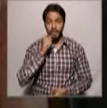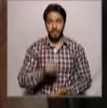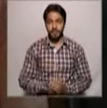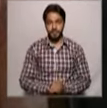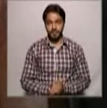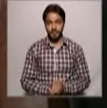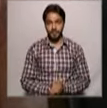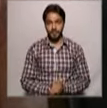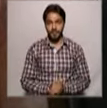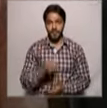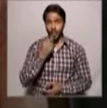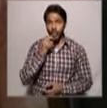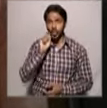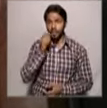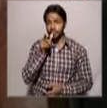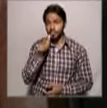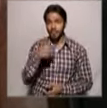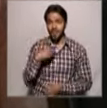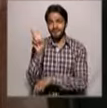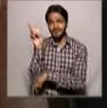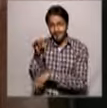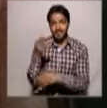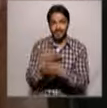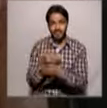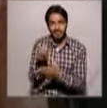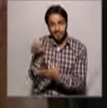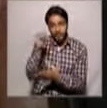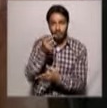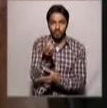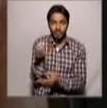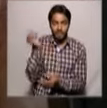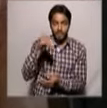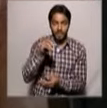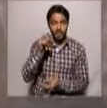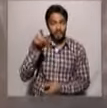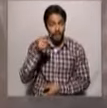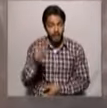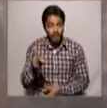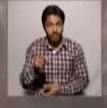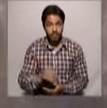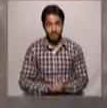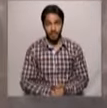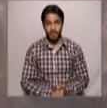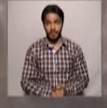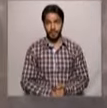يقول إنه في يعني يرى أنه نوع من التحايل، فهل هذا صحيح؟ يعني